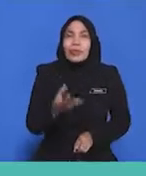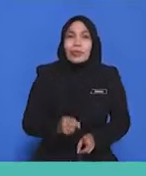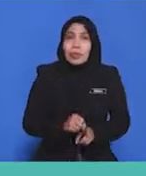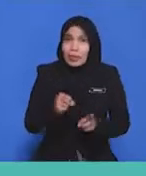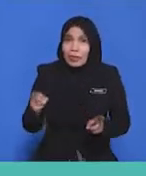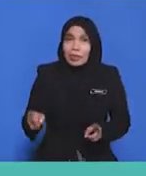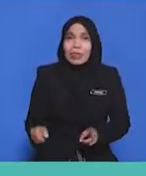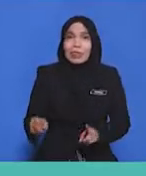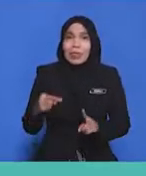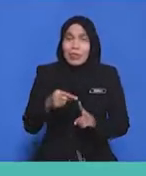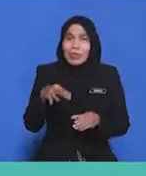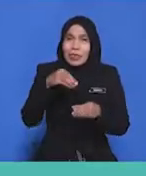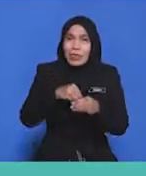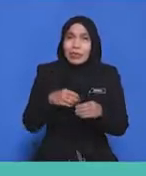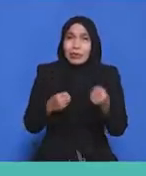sosialisasi ke dalam sukan,